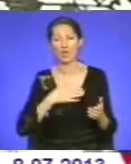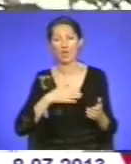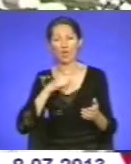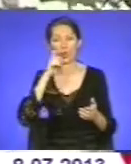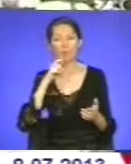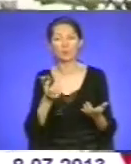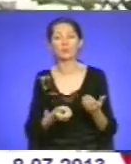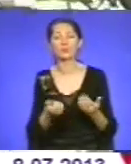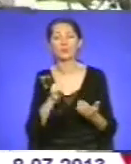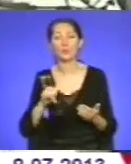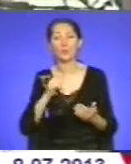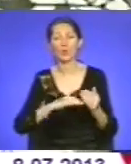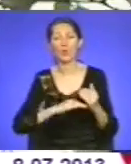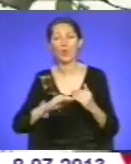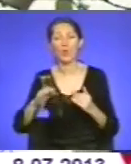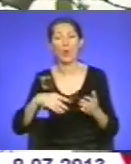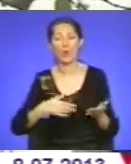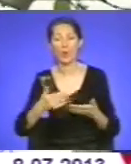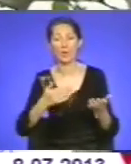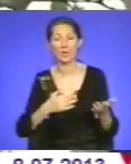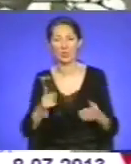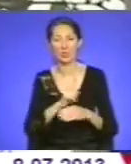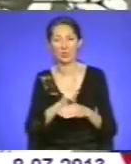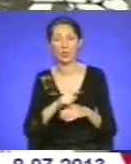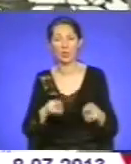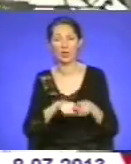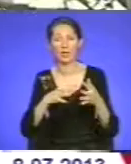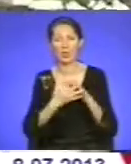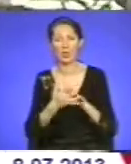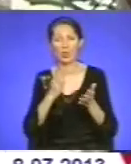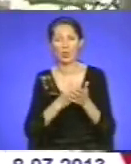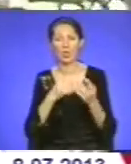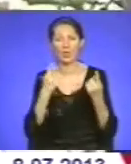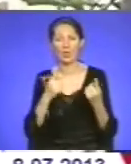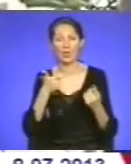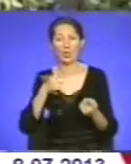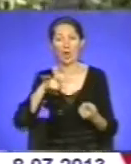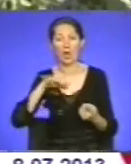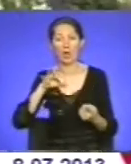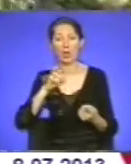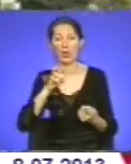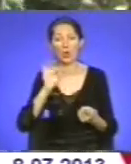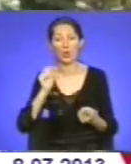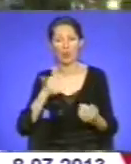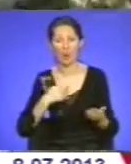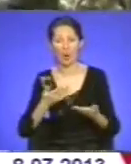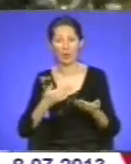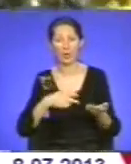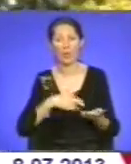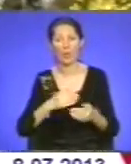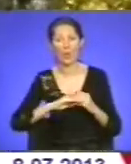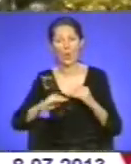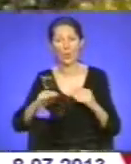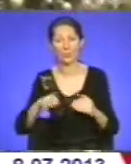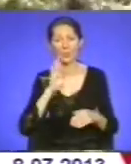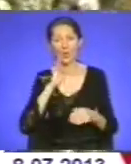чи? Таке є село Великий Глибочок, 12 кілометрів звідси. Ми ходили в поля. Пані Наталя робить такі віночки вже